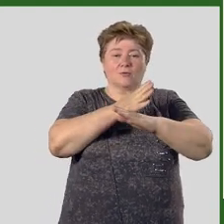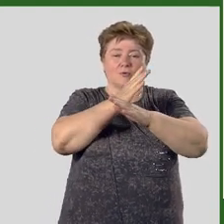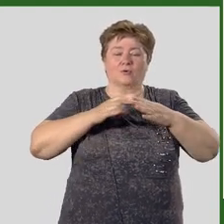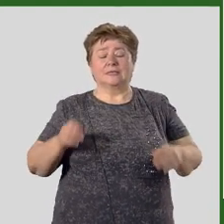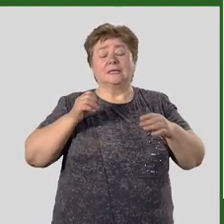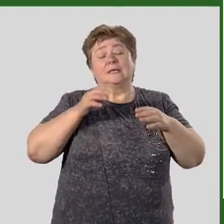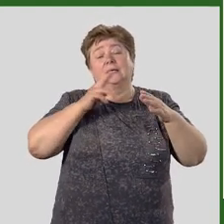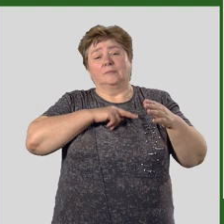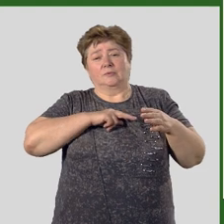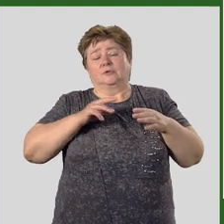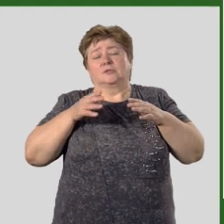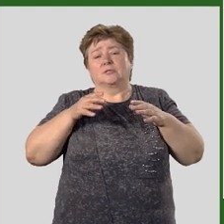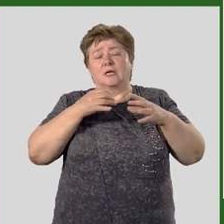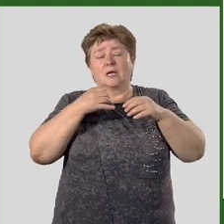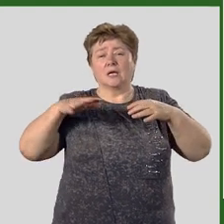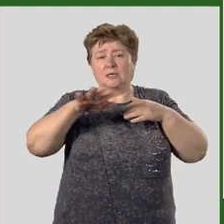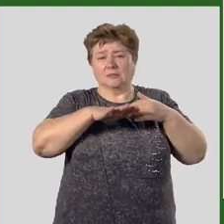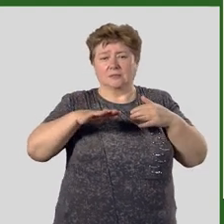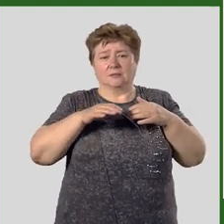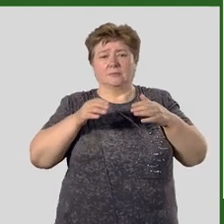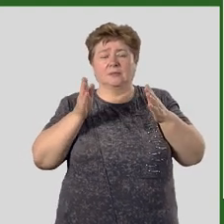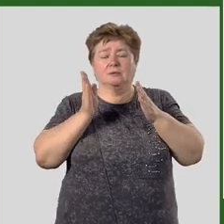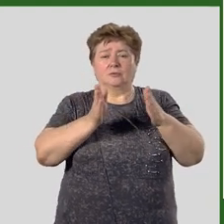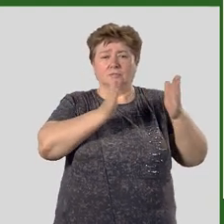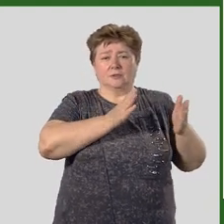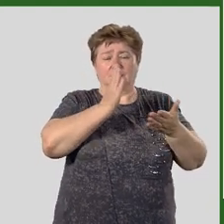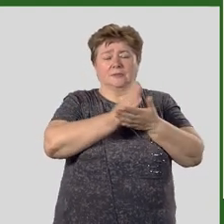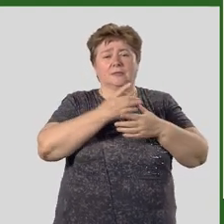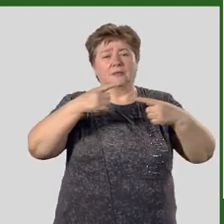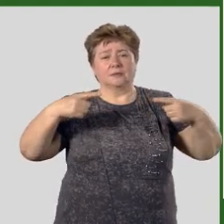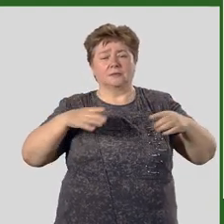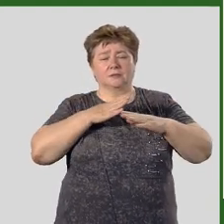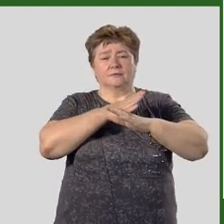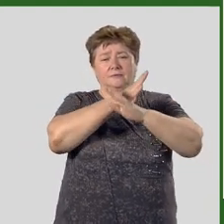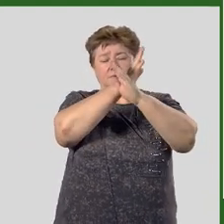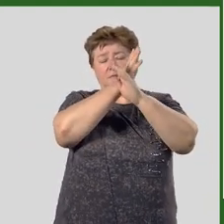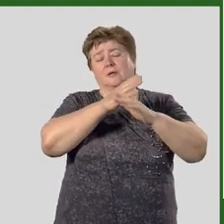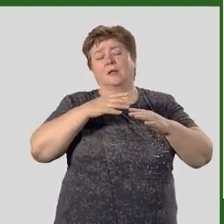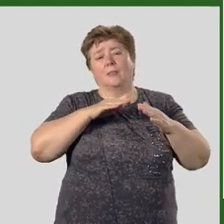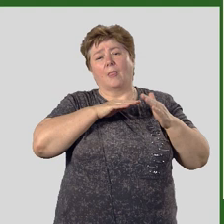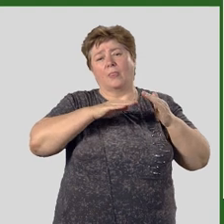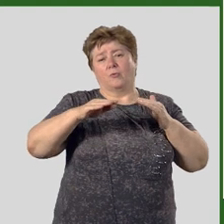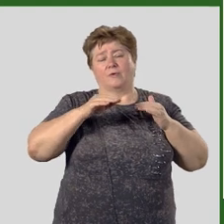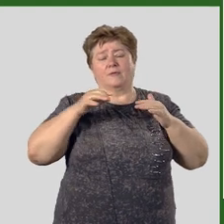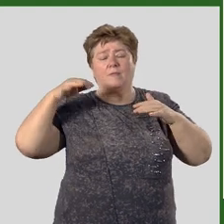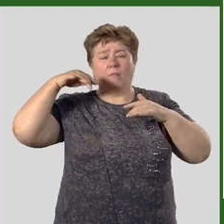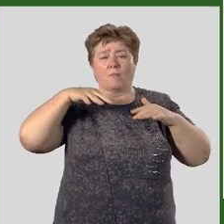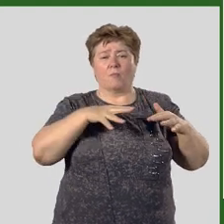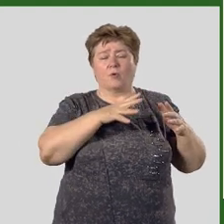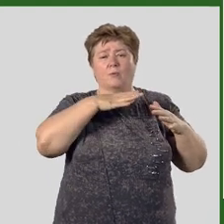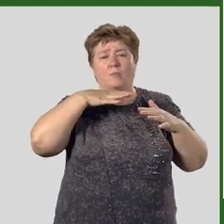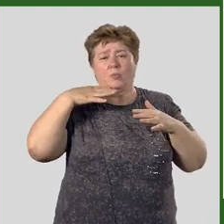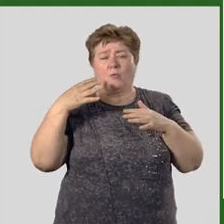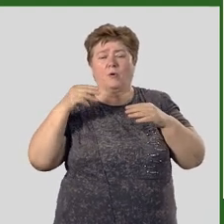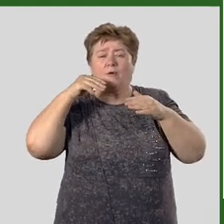и используемые земли расположены участками на различной высоте над уровнем моря,